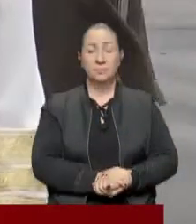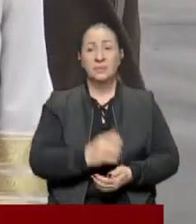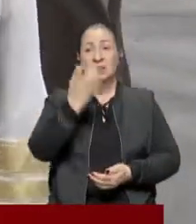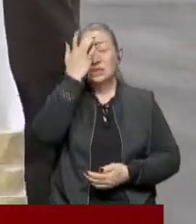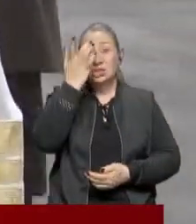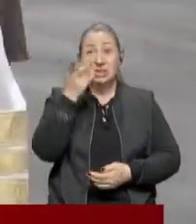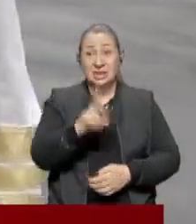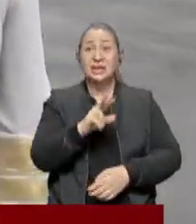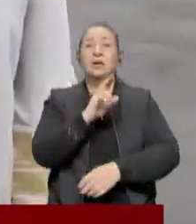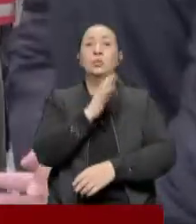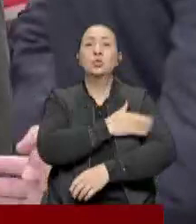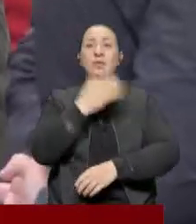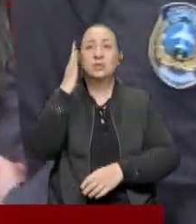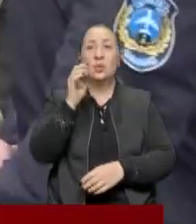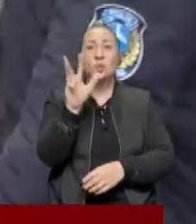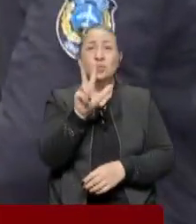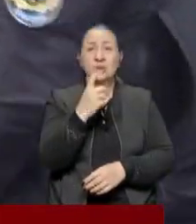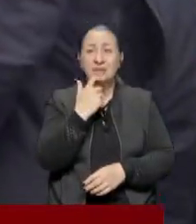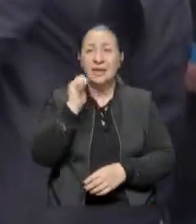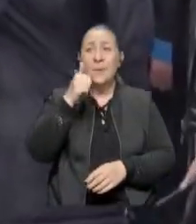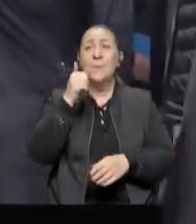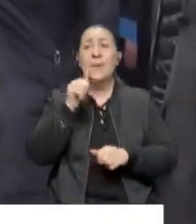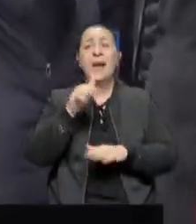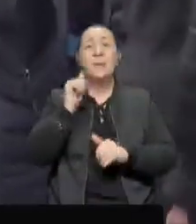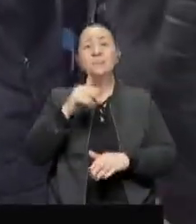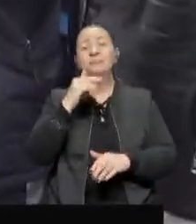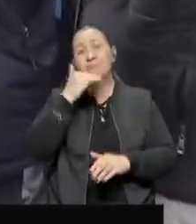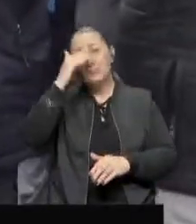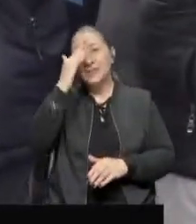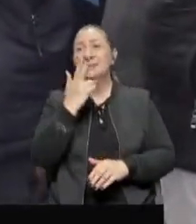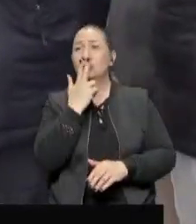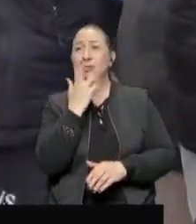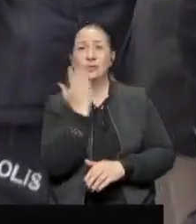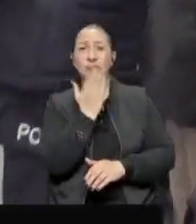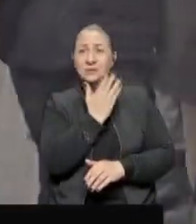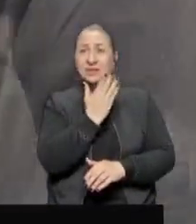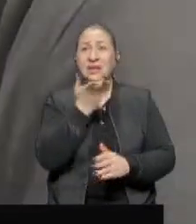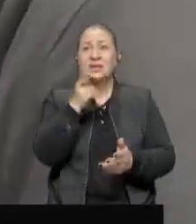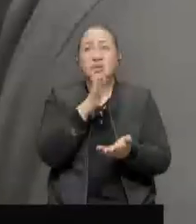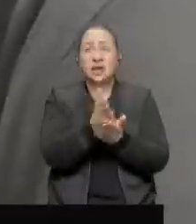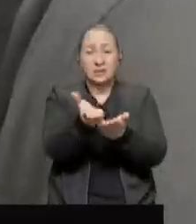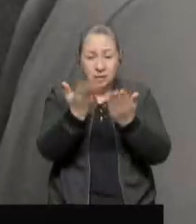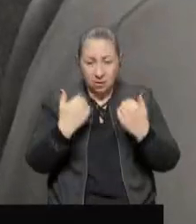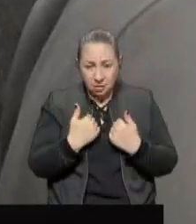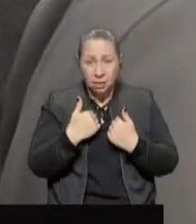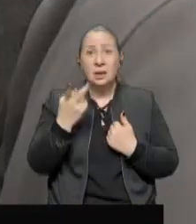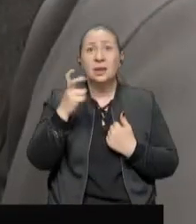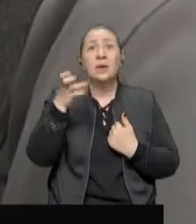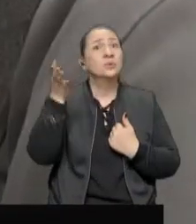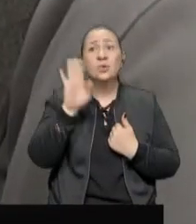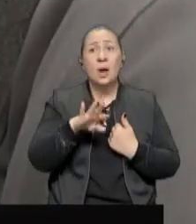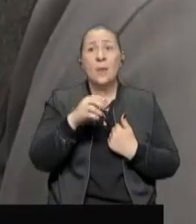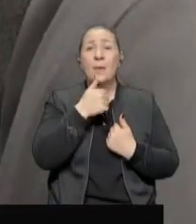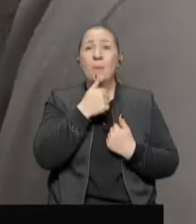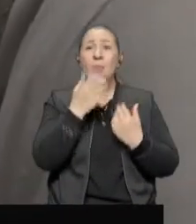Şehit uzman çavuş 30 yaşındaydı. Yarın bayramda memleketi Samsun'da olacaktı. Cenazesi geldi. 2 ay sonra da